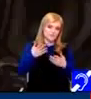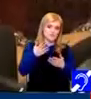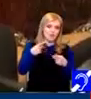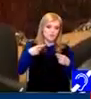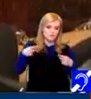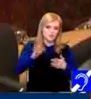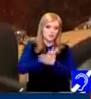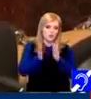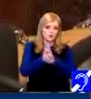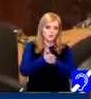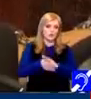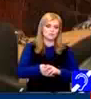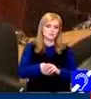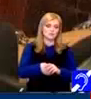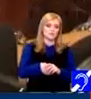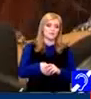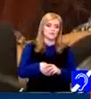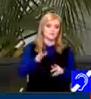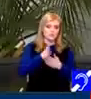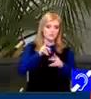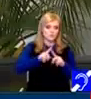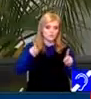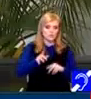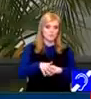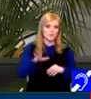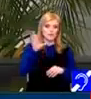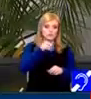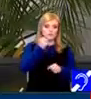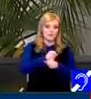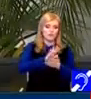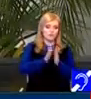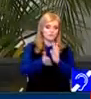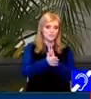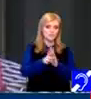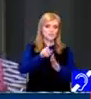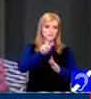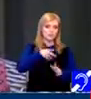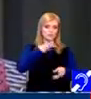contracte din astea neobișnuite. Reușesc să-și facă contractele în așa fel încât